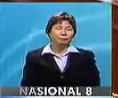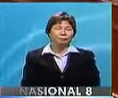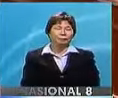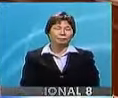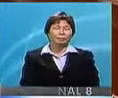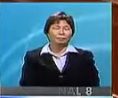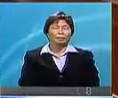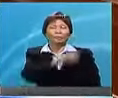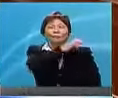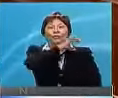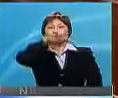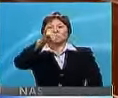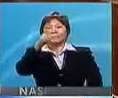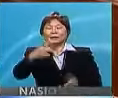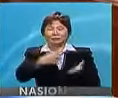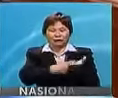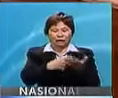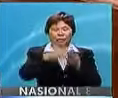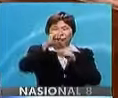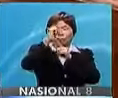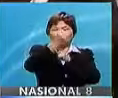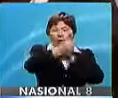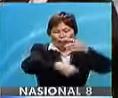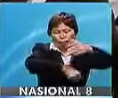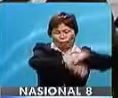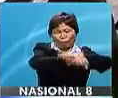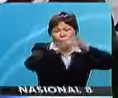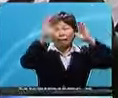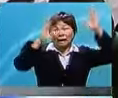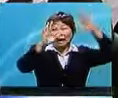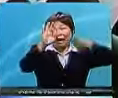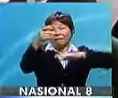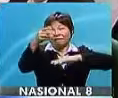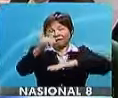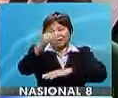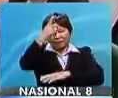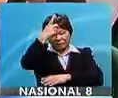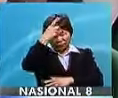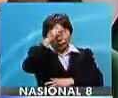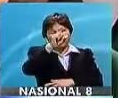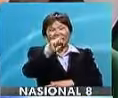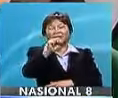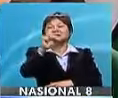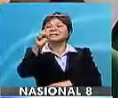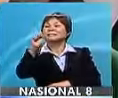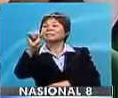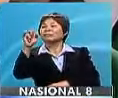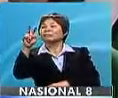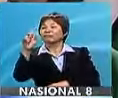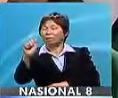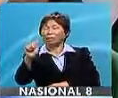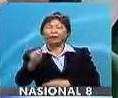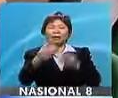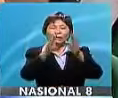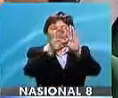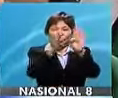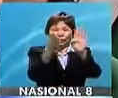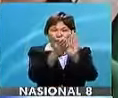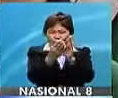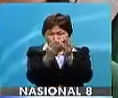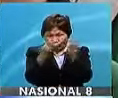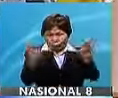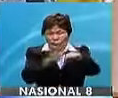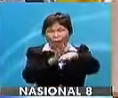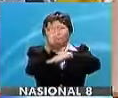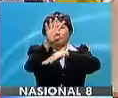Sementara itu, pengurusi jawatankuasa tiket Persatuan Bola Sepak Malaysia FAM, Dato' S. Sivasundaram kata, pintu masuk akan dibuka seawal jam 4 petang